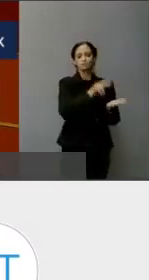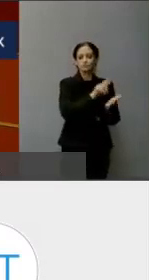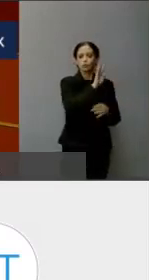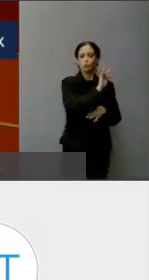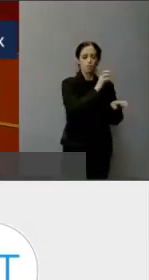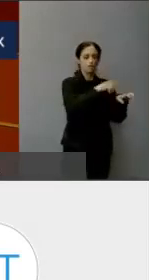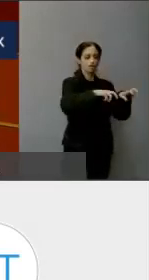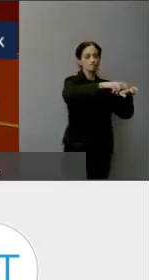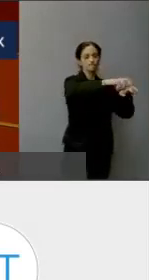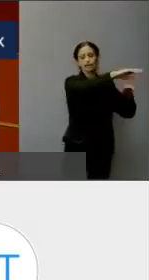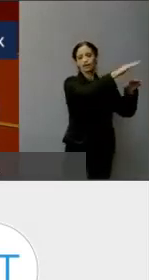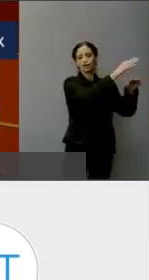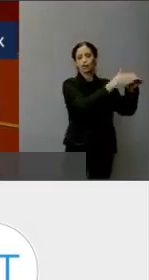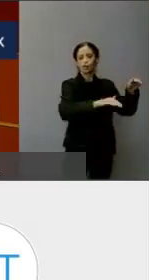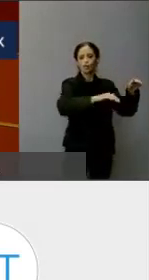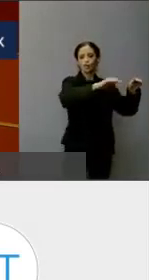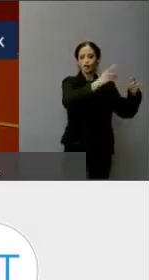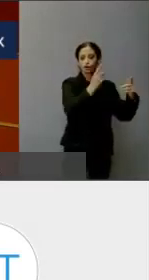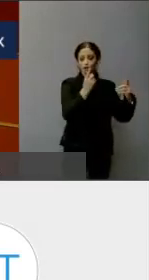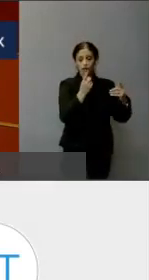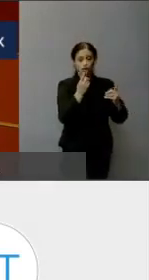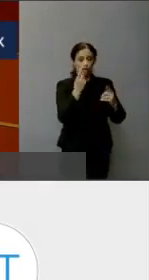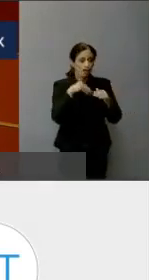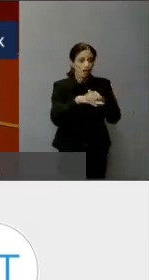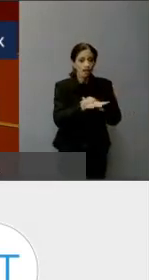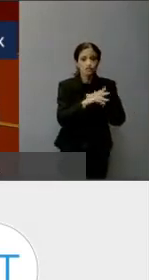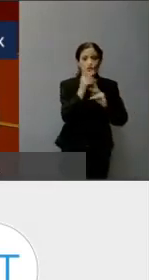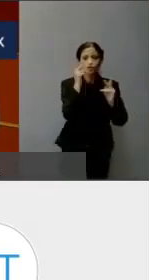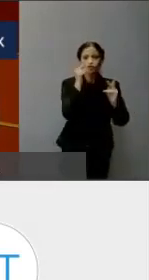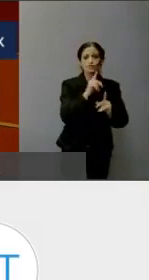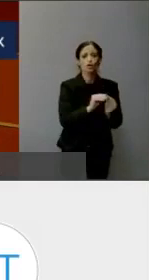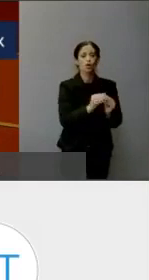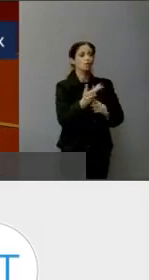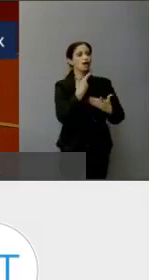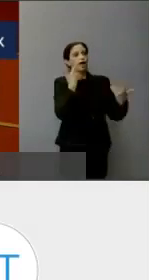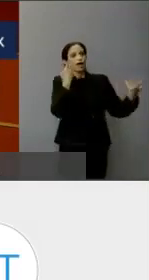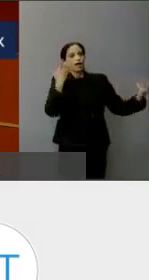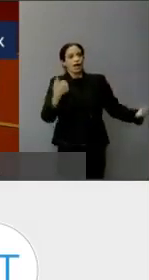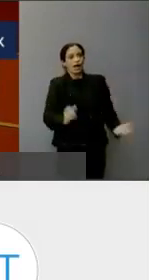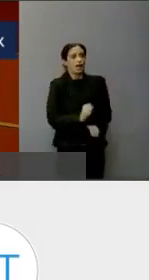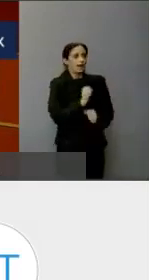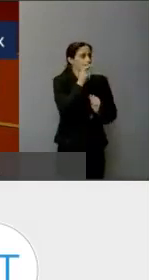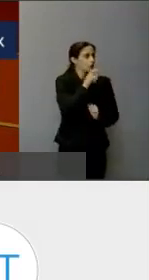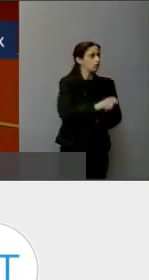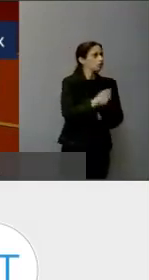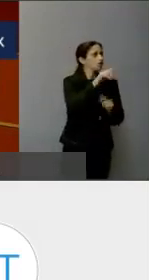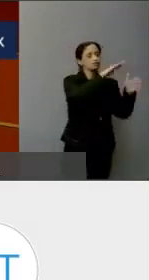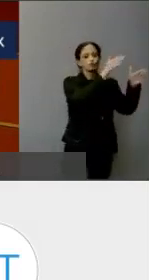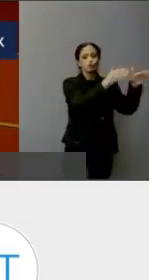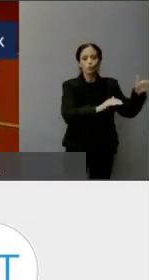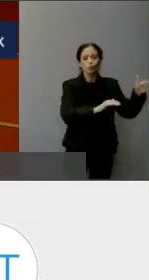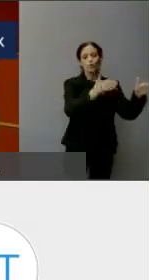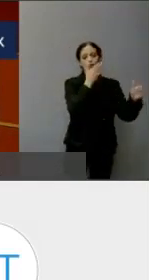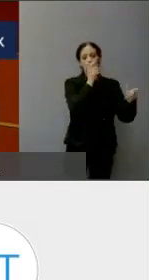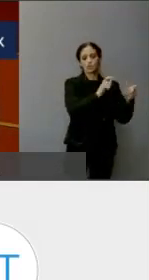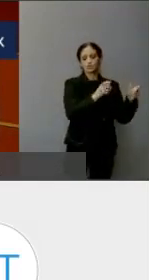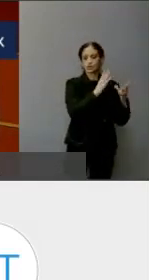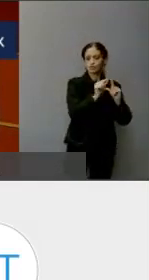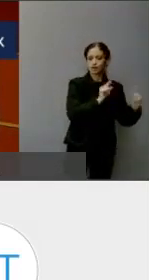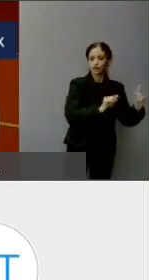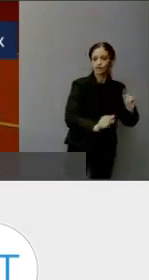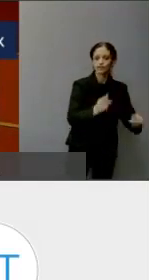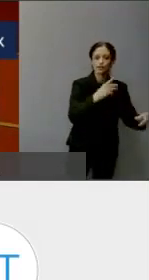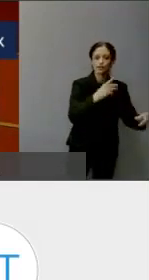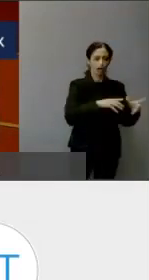dalla collina o lo sviluppo dell'agricoltura e invece vi fate scudo dell'agricoltura per autorizzare nuovo cemento lavorate un principio che